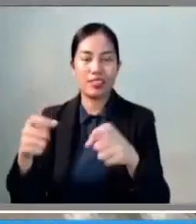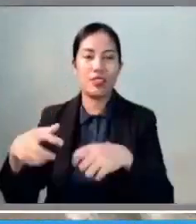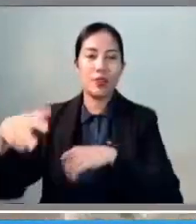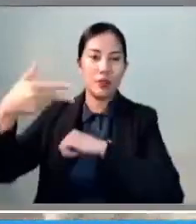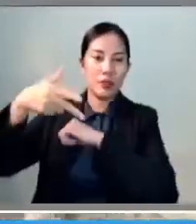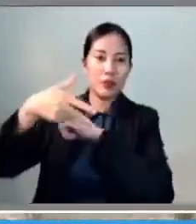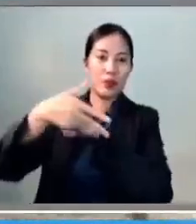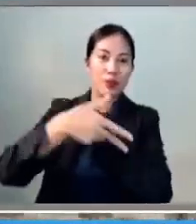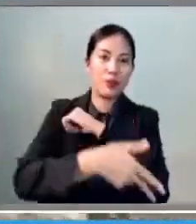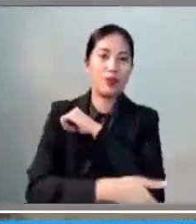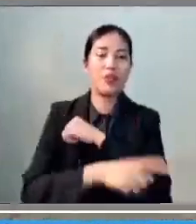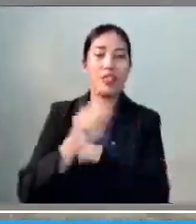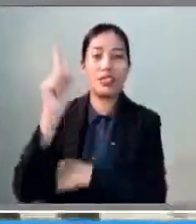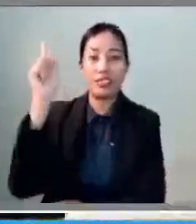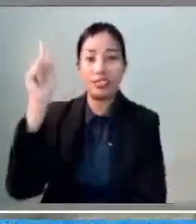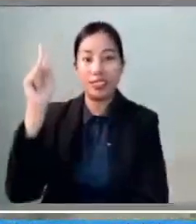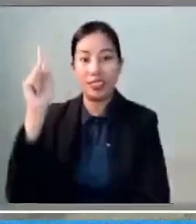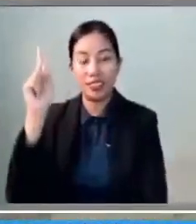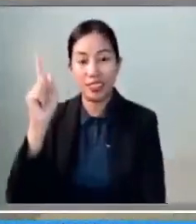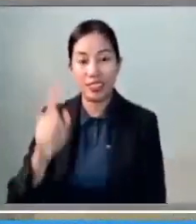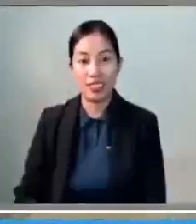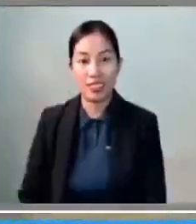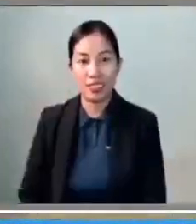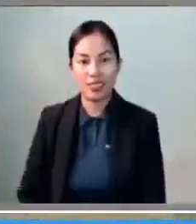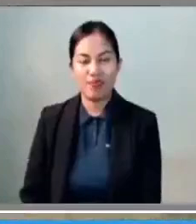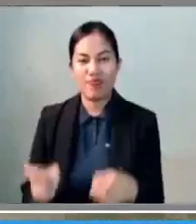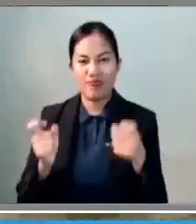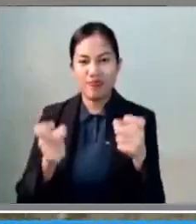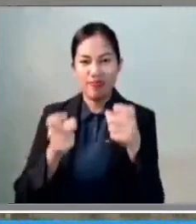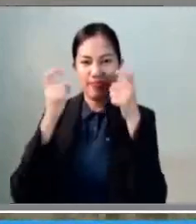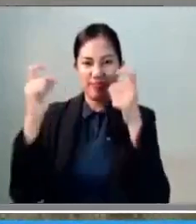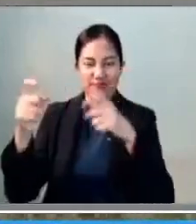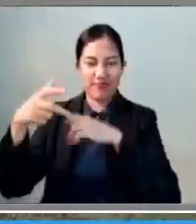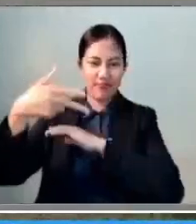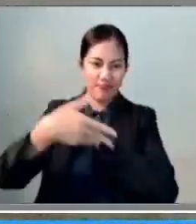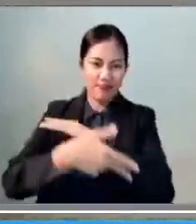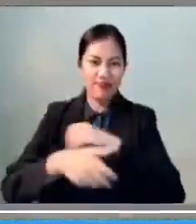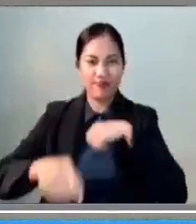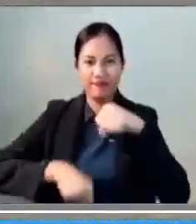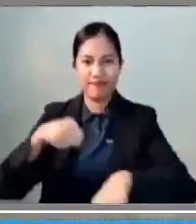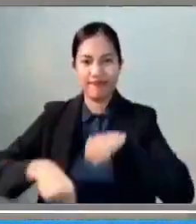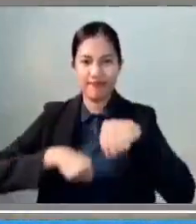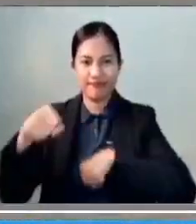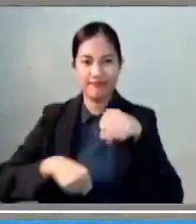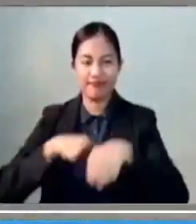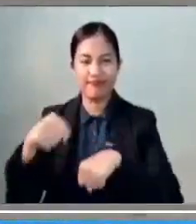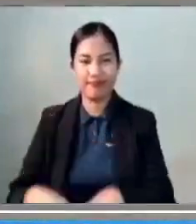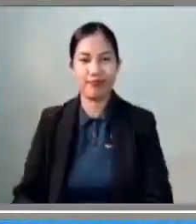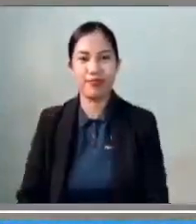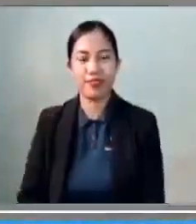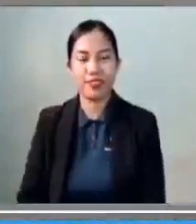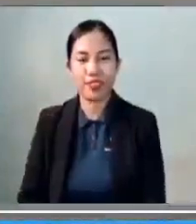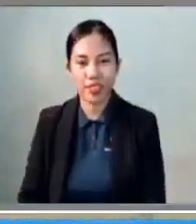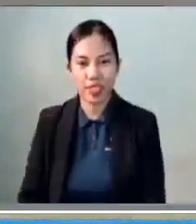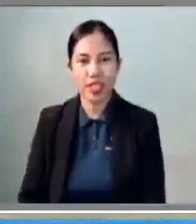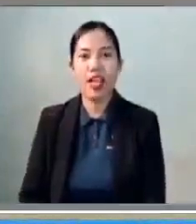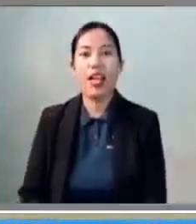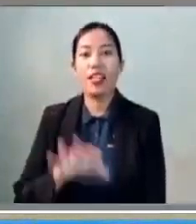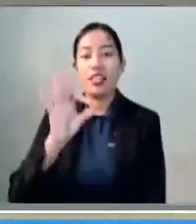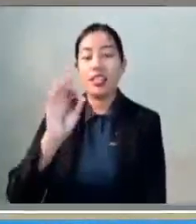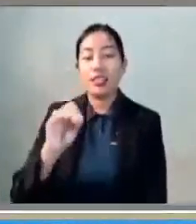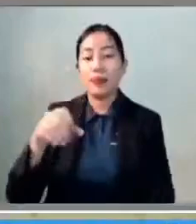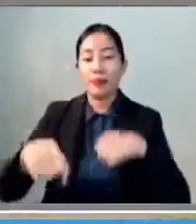Yan o, yan ang high-speed challenge downhill cycling race. Mahigit 10 biker ang sumali sa